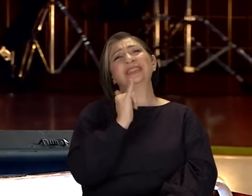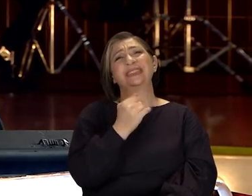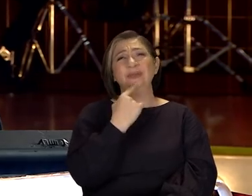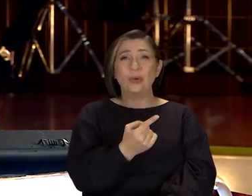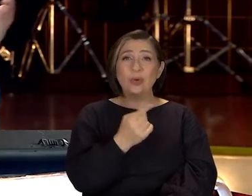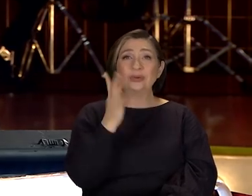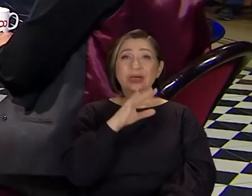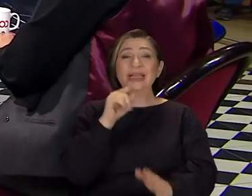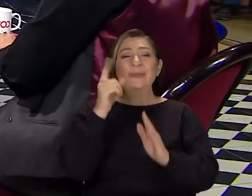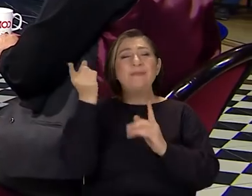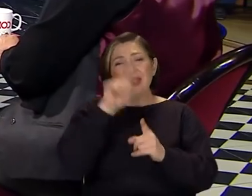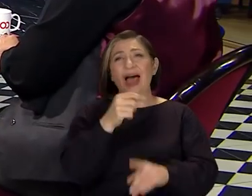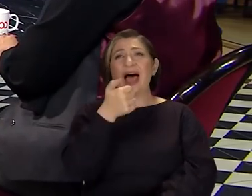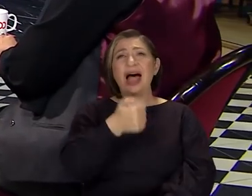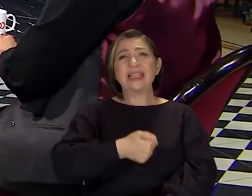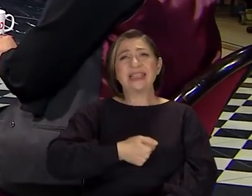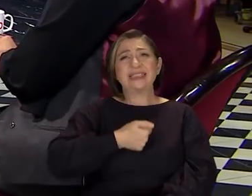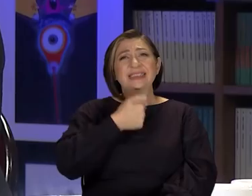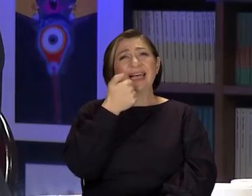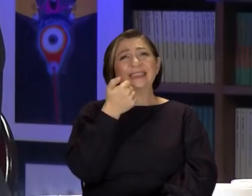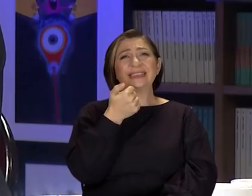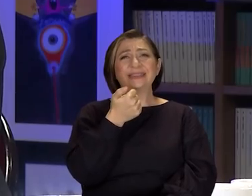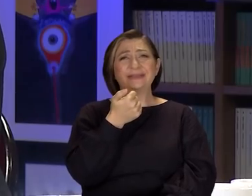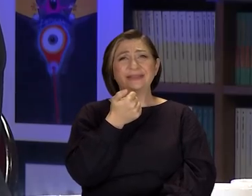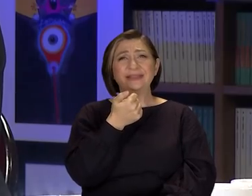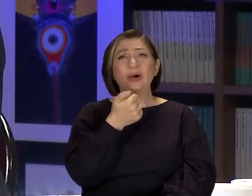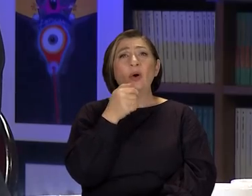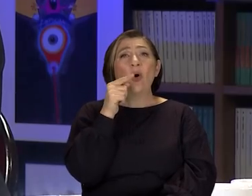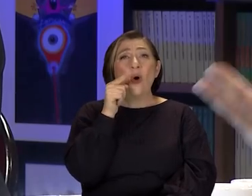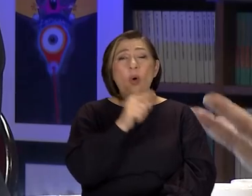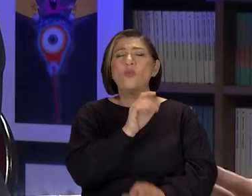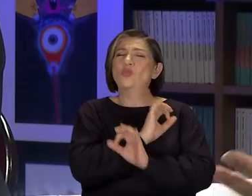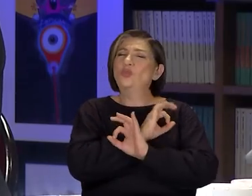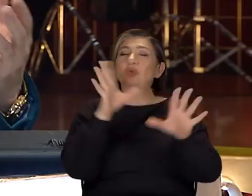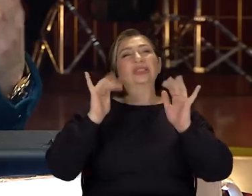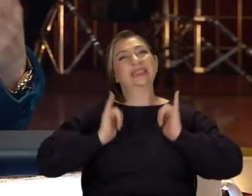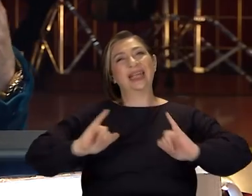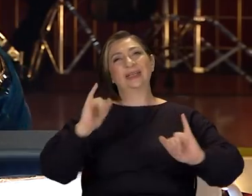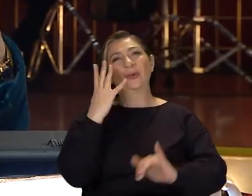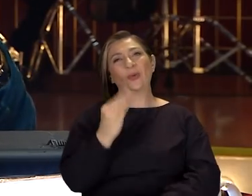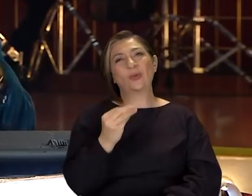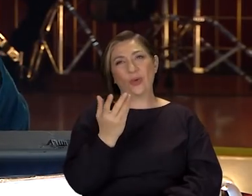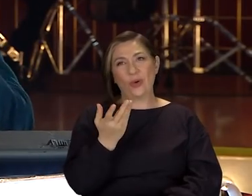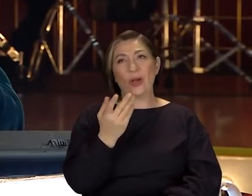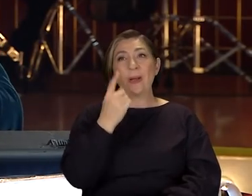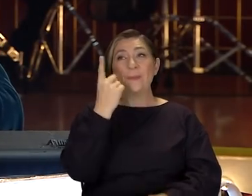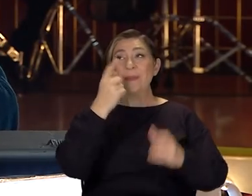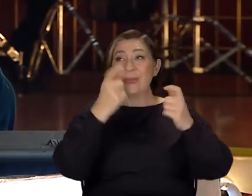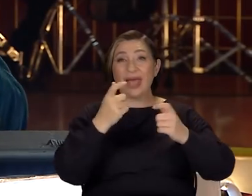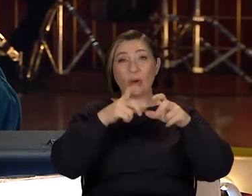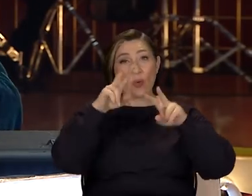filan. Sonra derin 6 saat daha bir sessizlik filan böyle. Yani hani o müthiş tatil oluyor zaten yani. Hani bir yerde